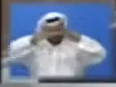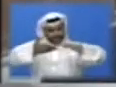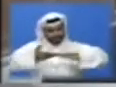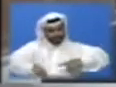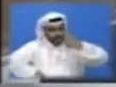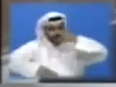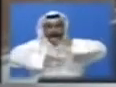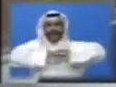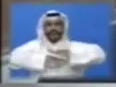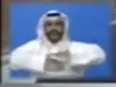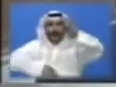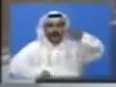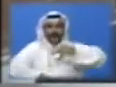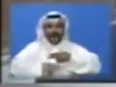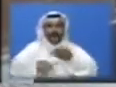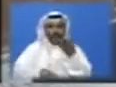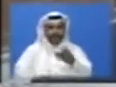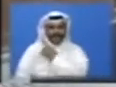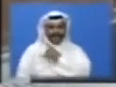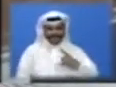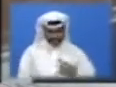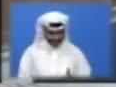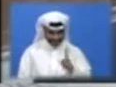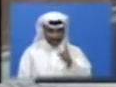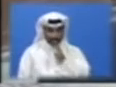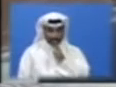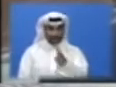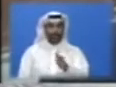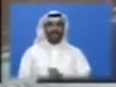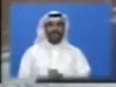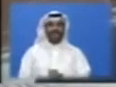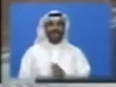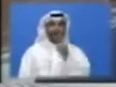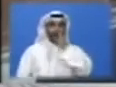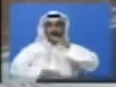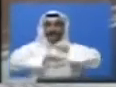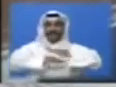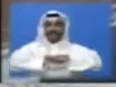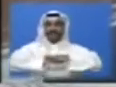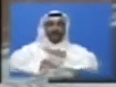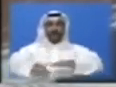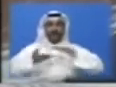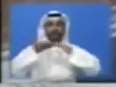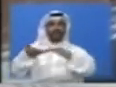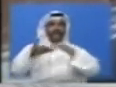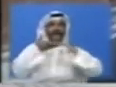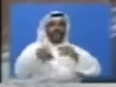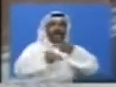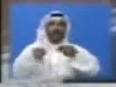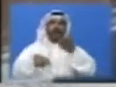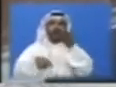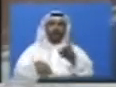تقدير واحترام، وأبلغونا يعني في الحقيقة عن يعني احترامهم وتقديرهم للمساعدات